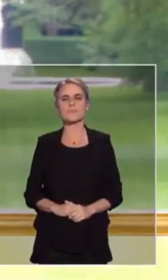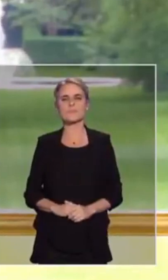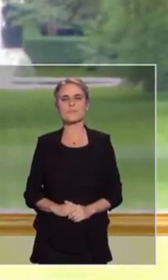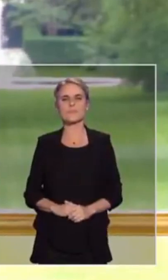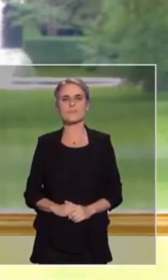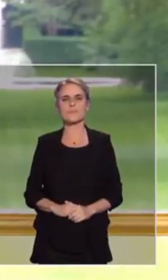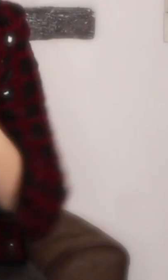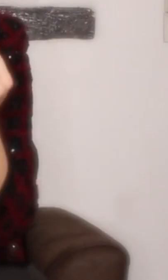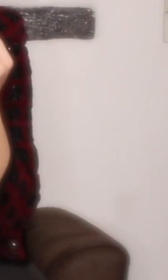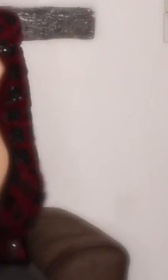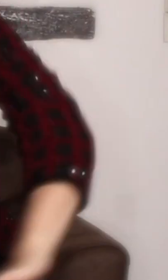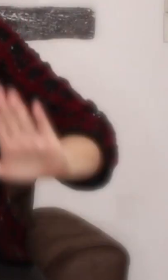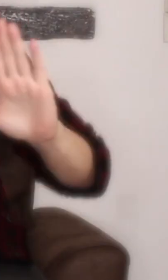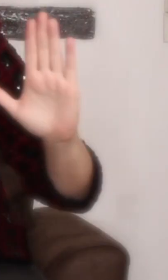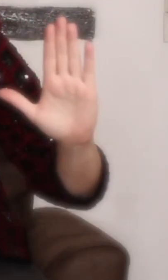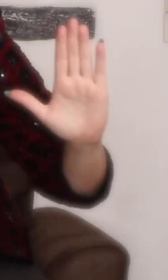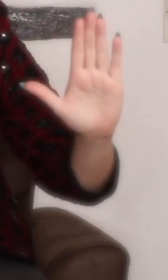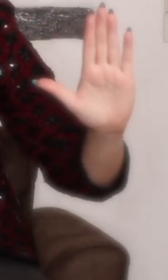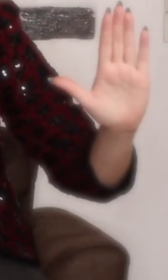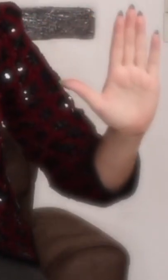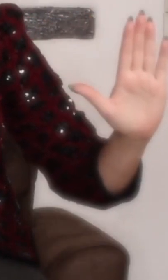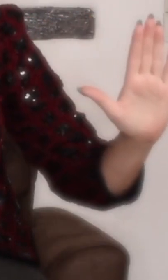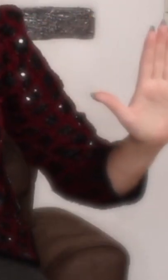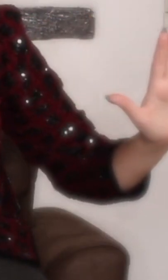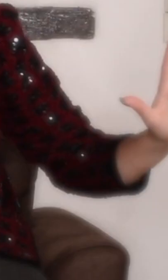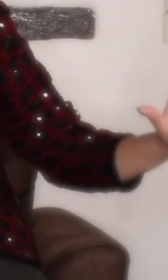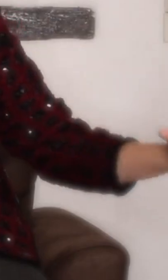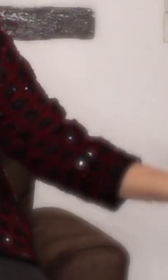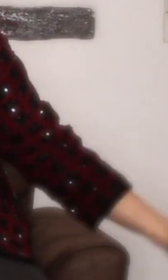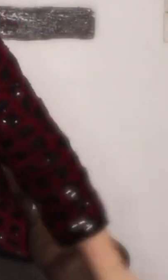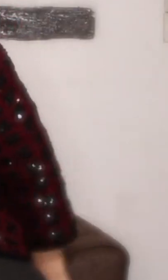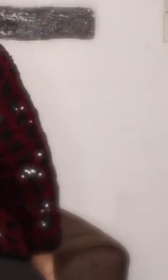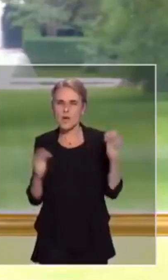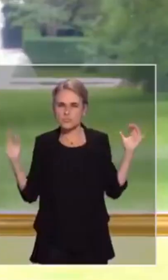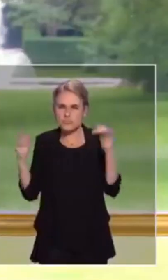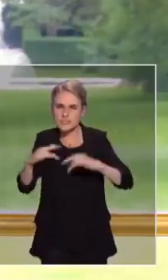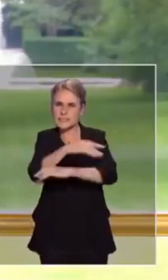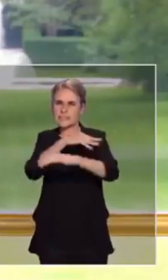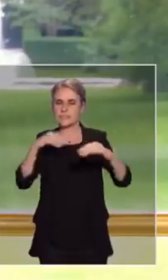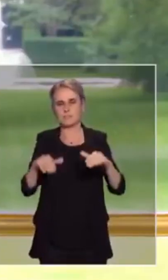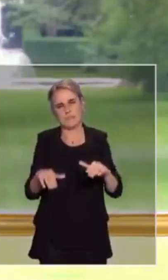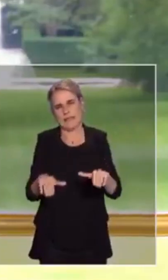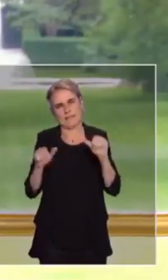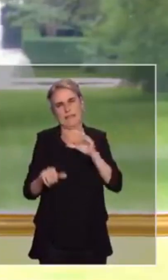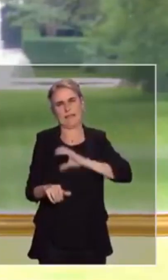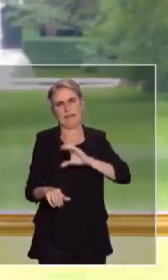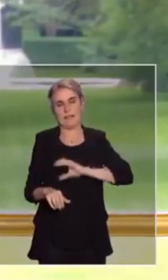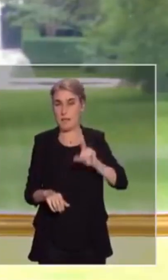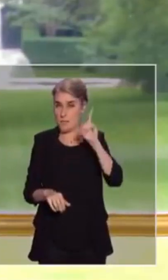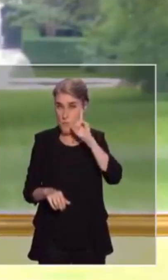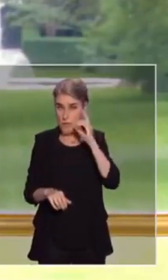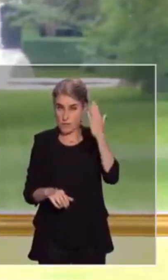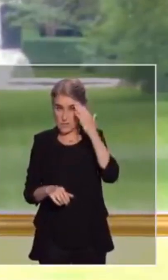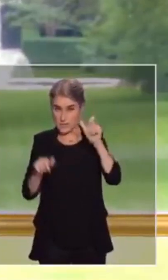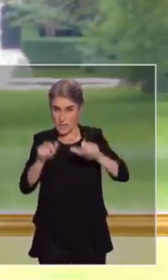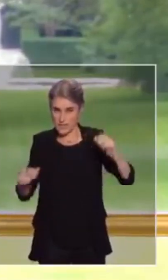ça marche pas tous envie comme nico b et obligations de remplacer les soirées